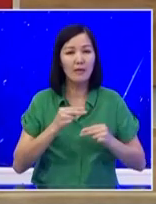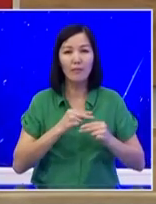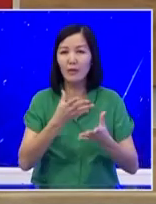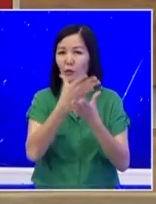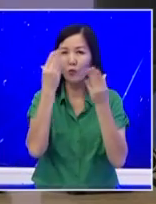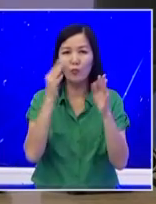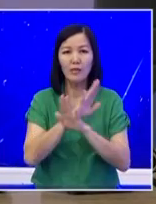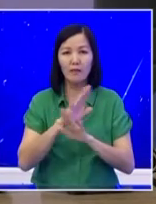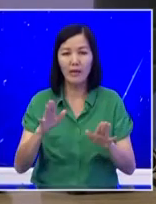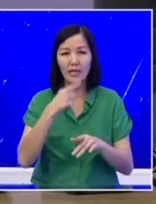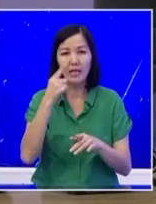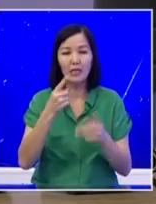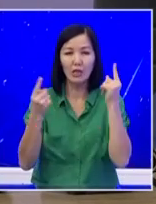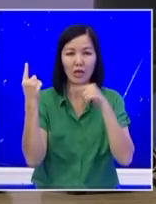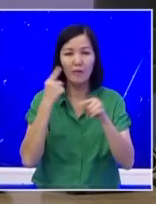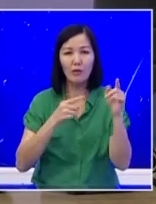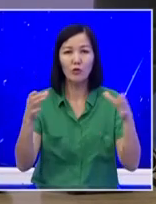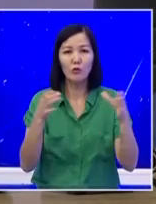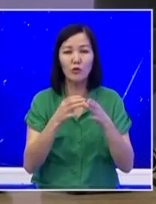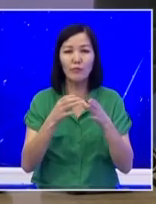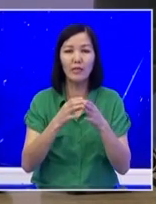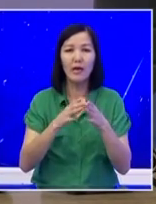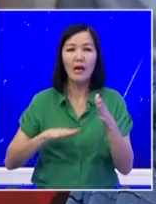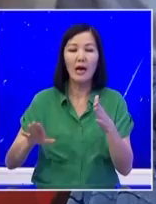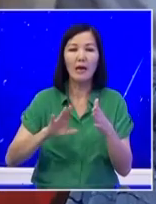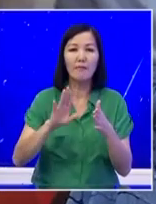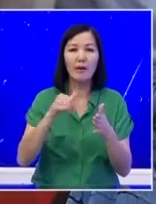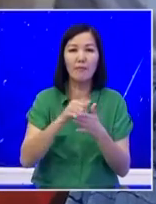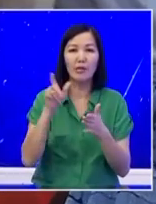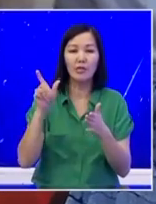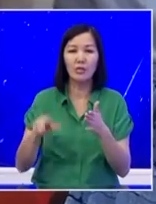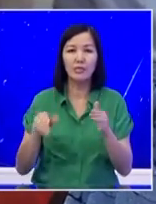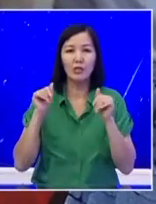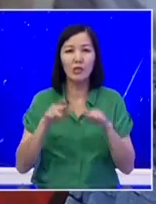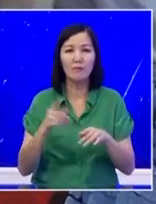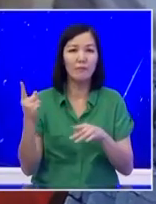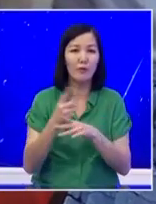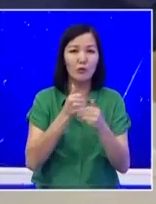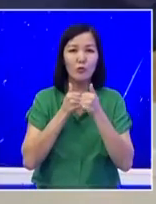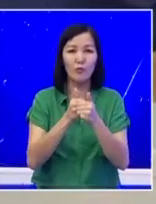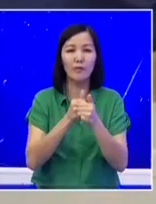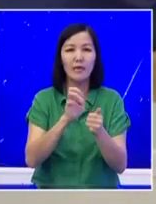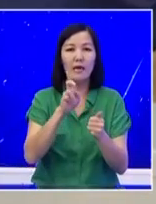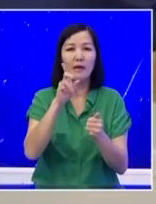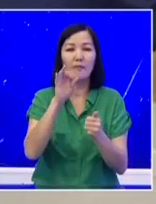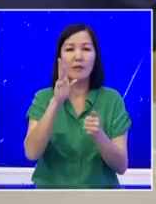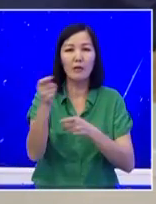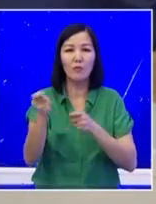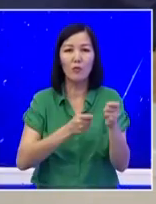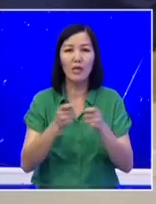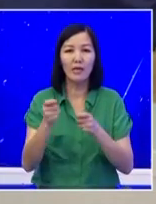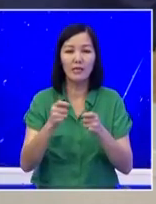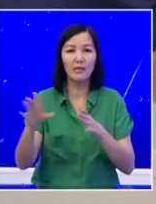де ешқашан ұмытылмайтынын айтты. Шығармашылық ұжымда аймақ басшысы шешімімен оның бірінші орынбасары Серік Абекенұлы